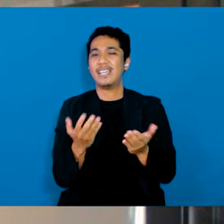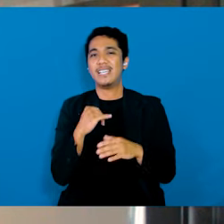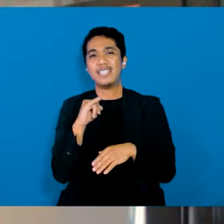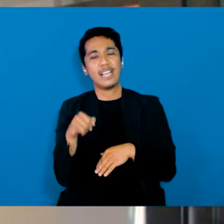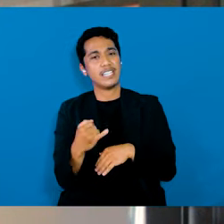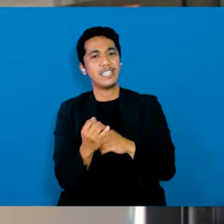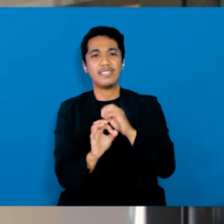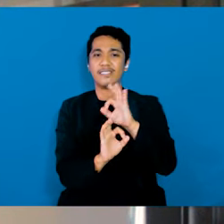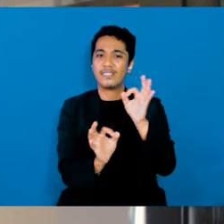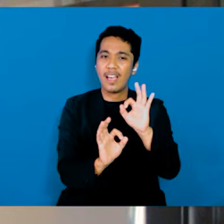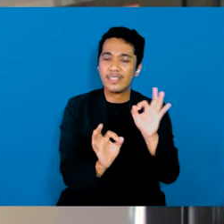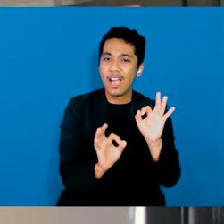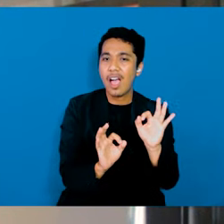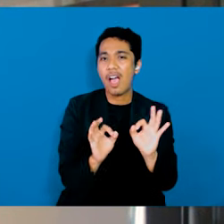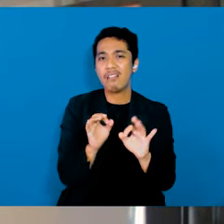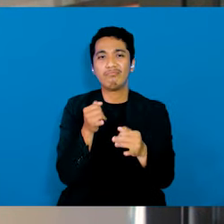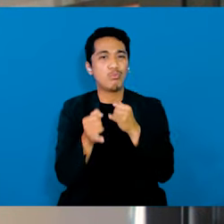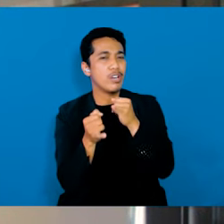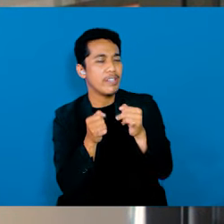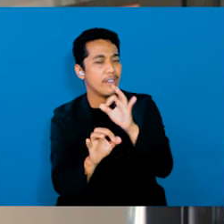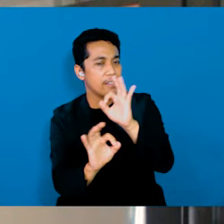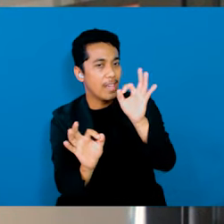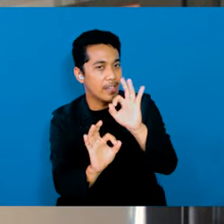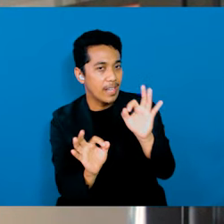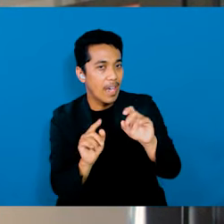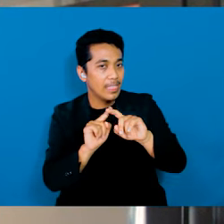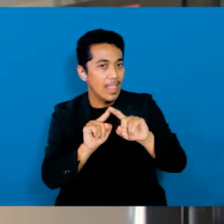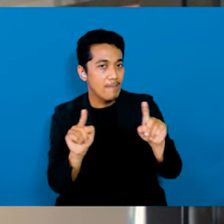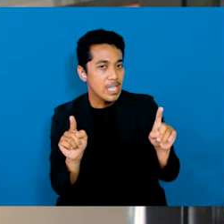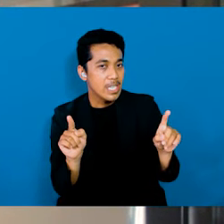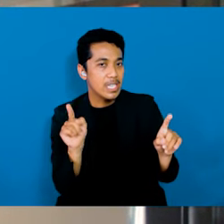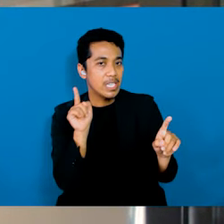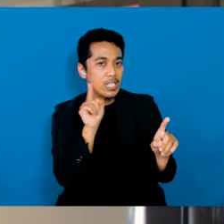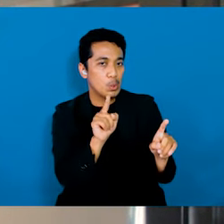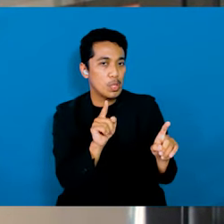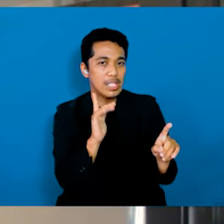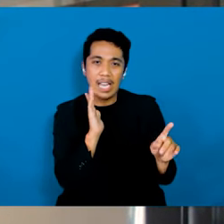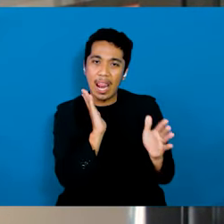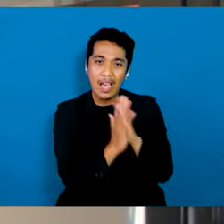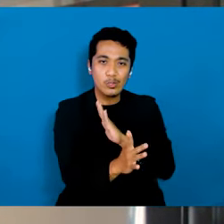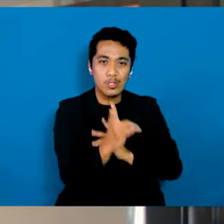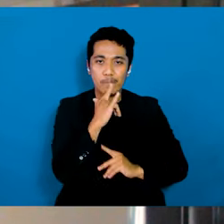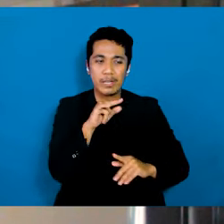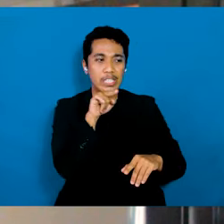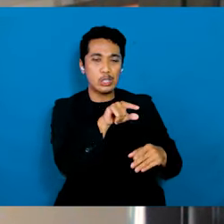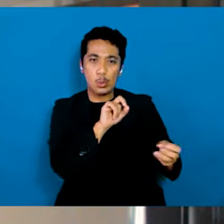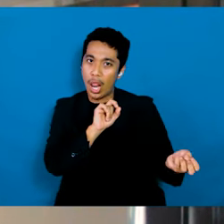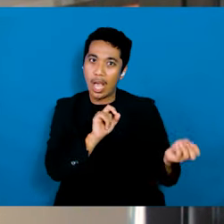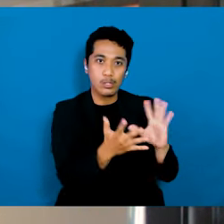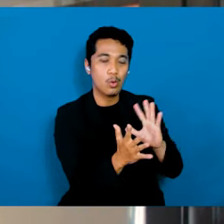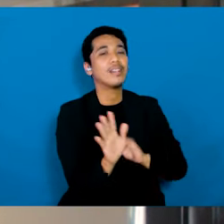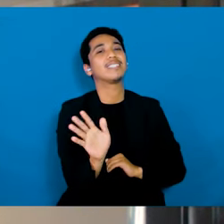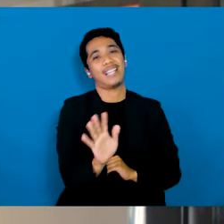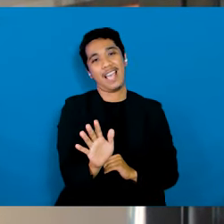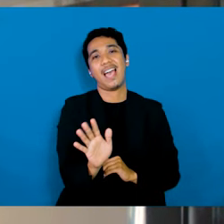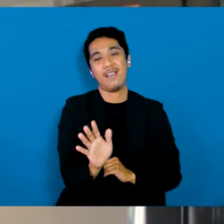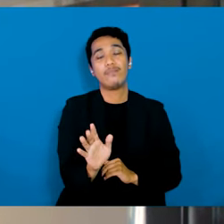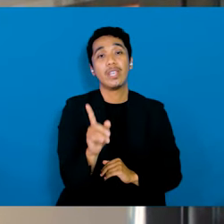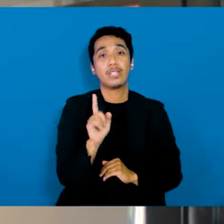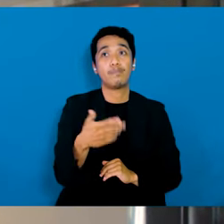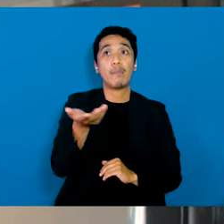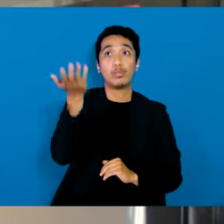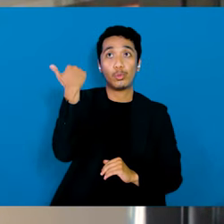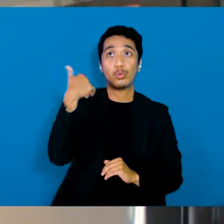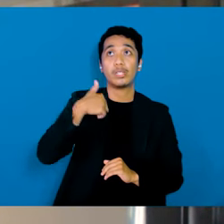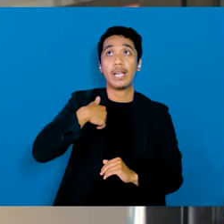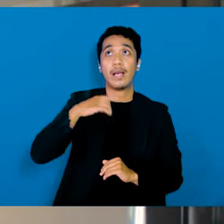Jadi tidak ada bullying begitu. Tapi ini juga tidak serta merta terjadi seperti itu ya. Karena saat itu